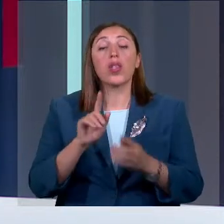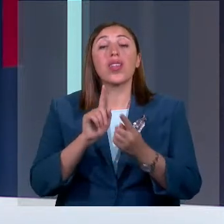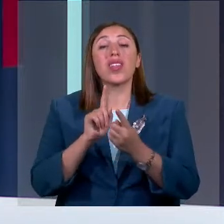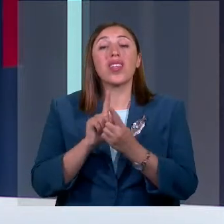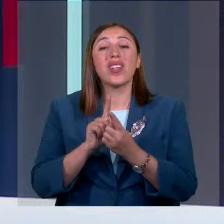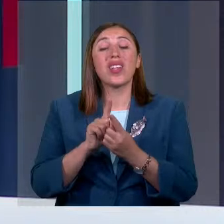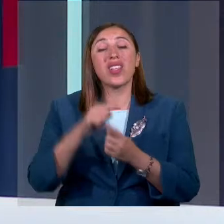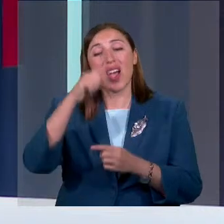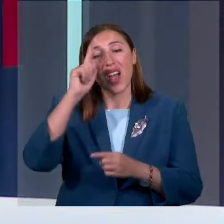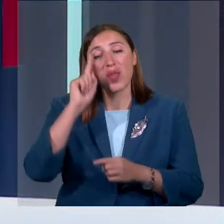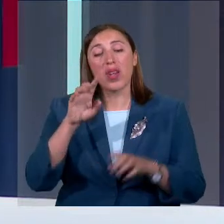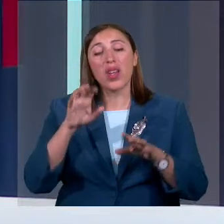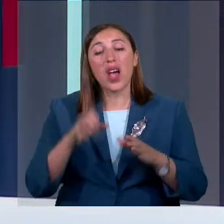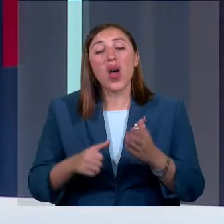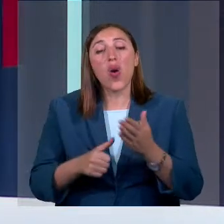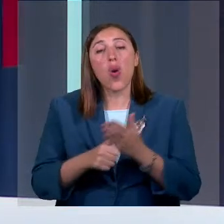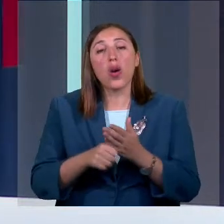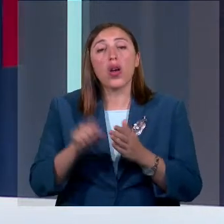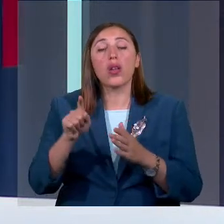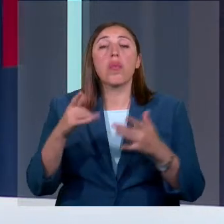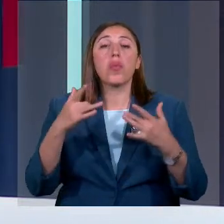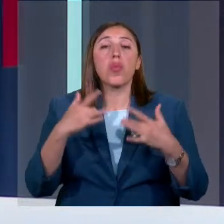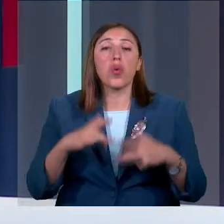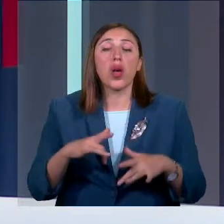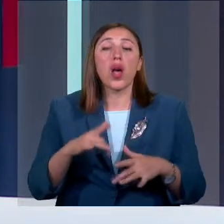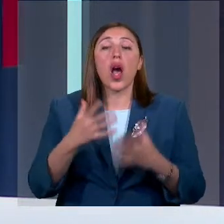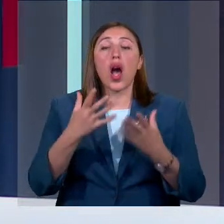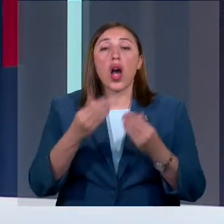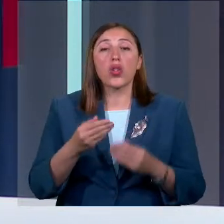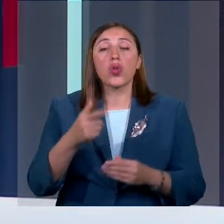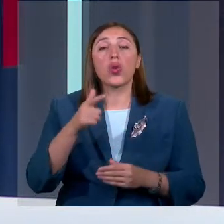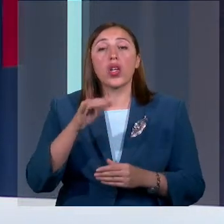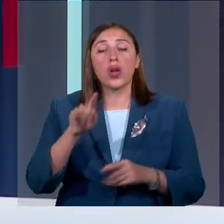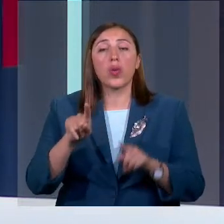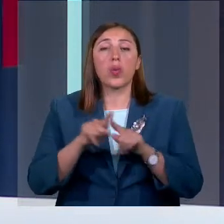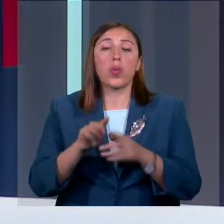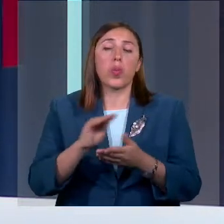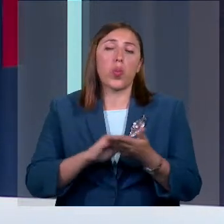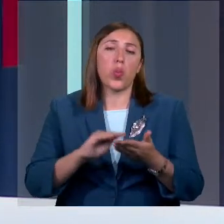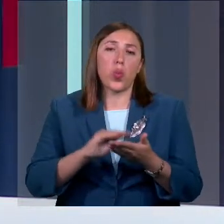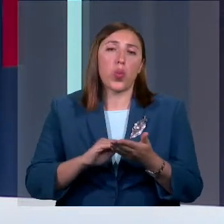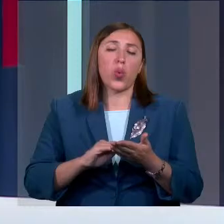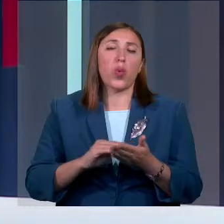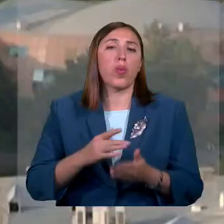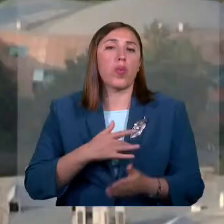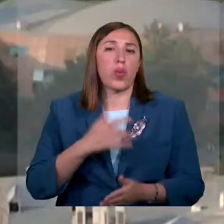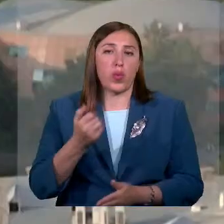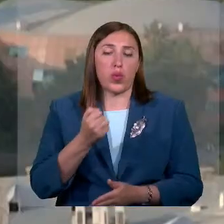Ադրբեջանի նախագահի օգնականը հերքել է։ Գրիգորյանը այսօր կրկին պնդել է իր հայտարարությունը։